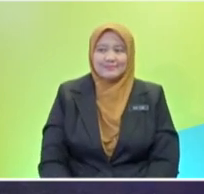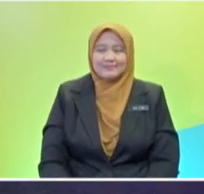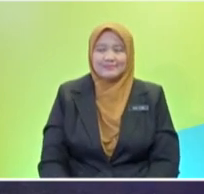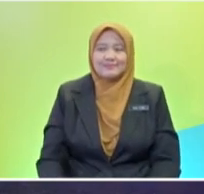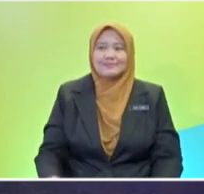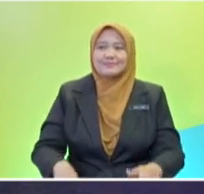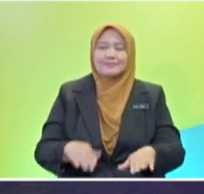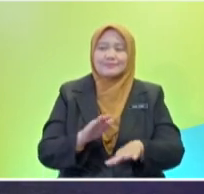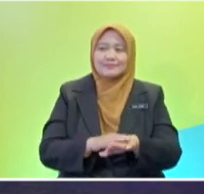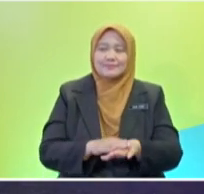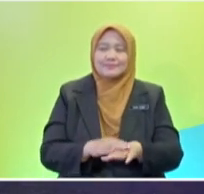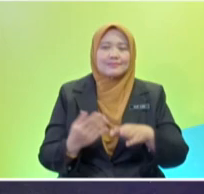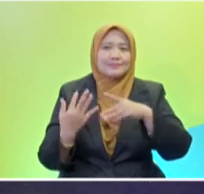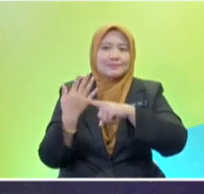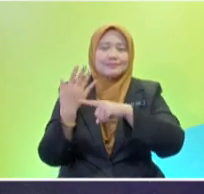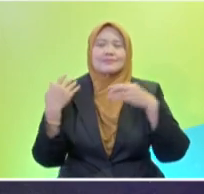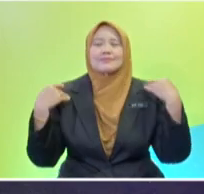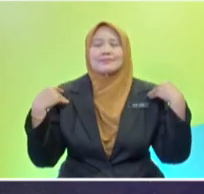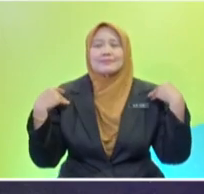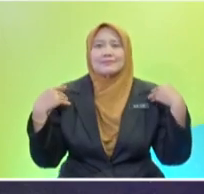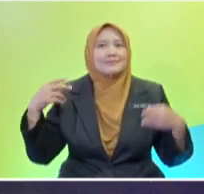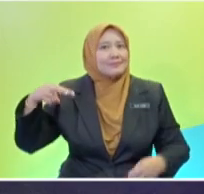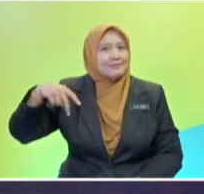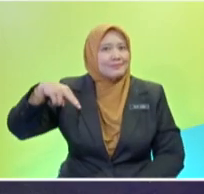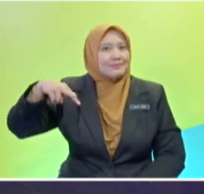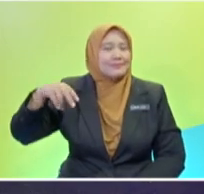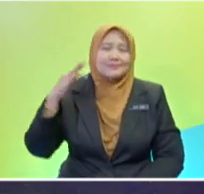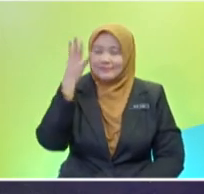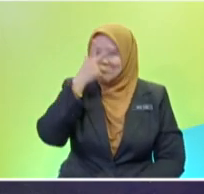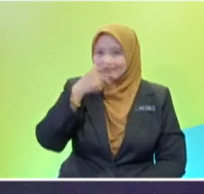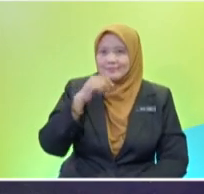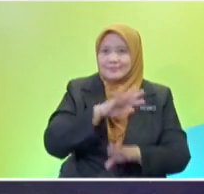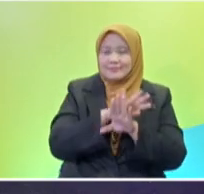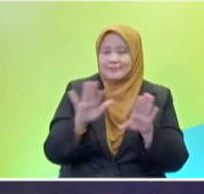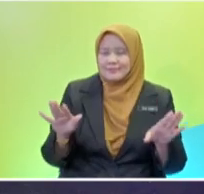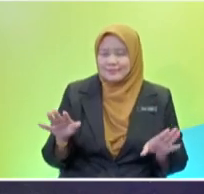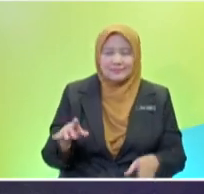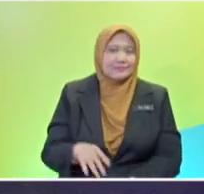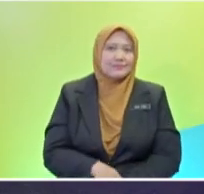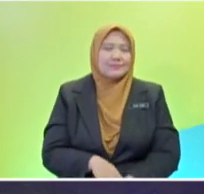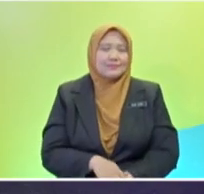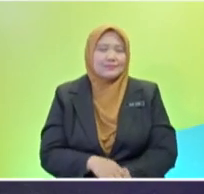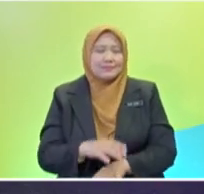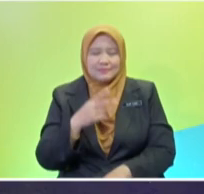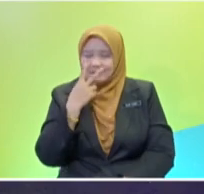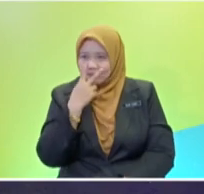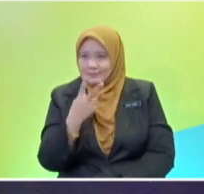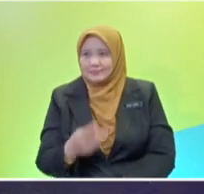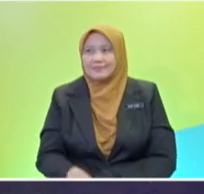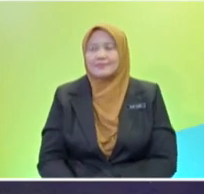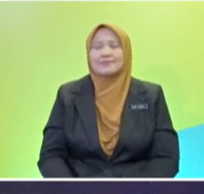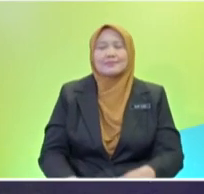rumput ada kaki-kaki cantik tak pernah tengok kaki atas